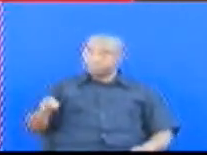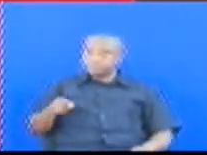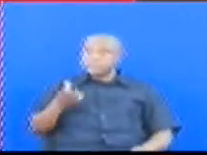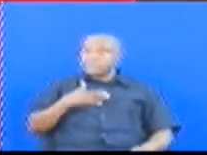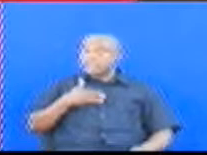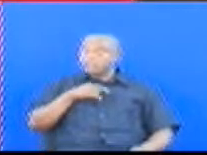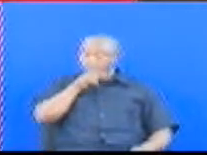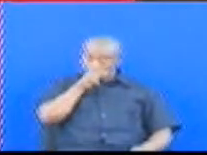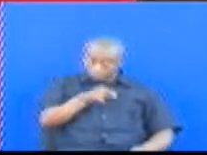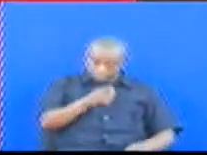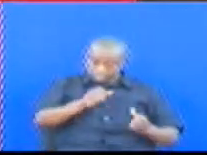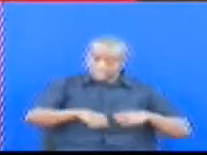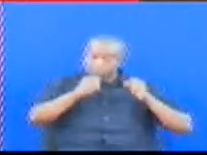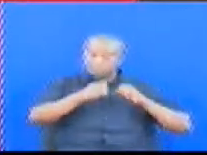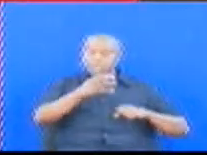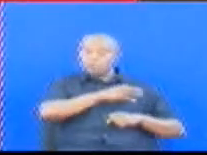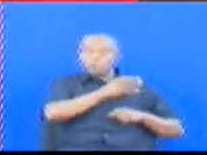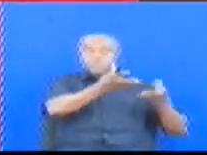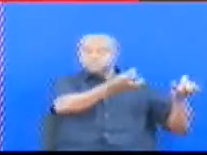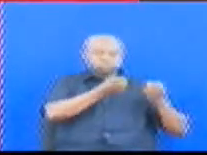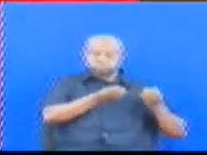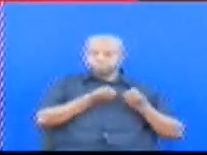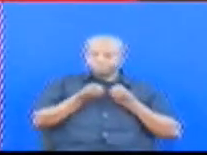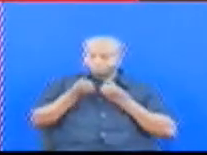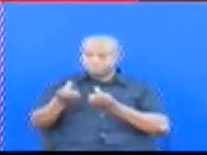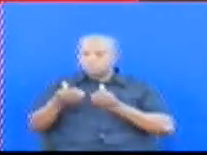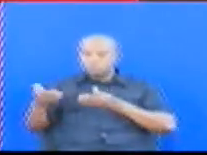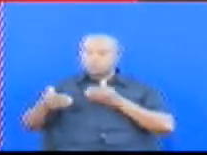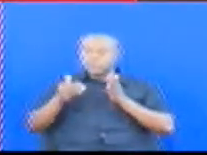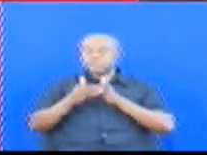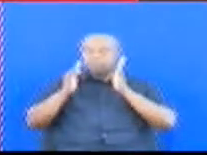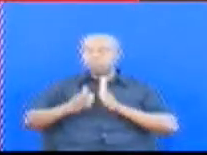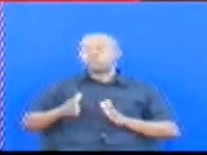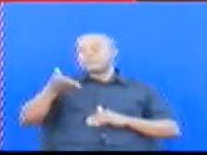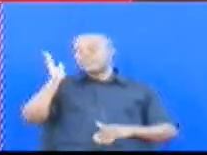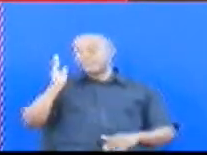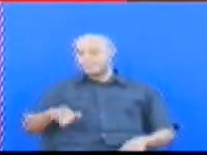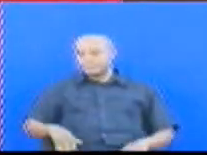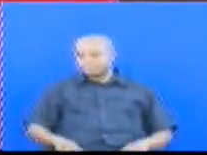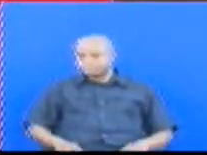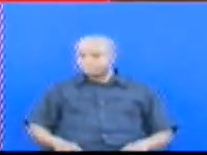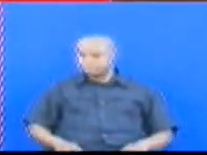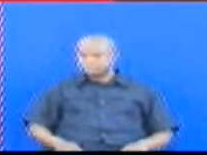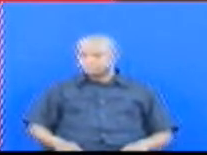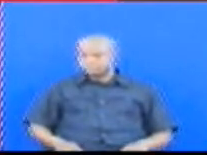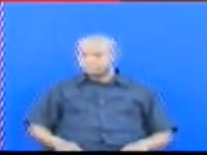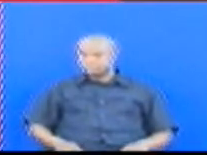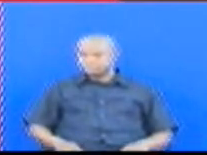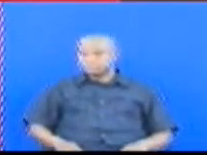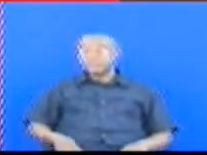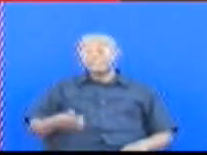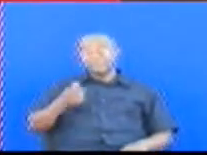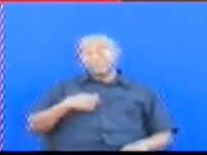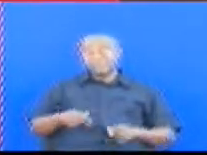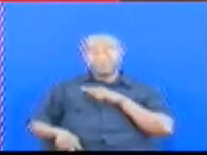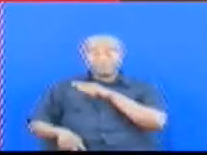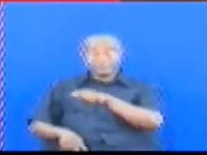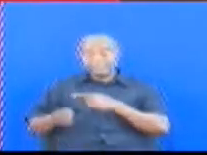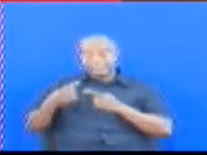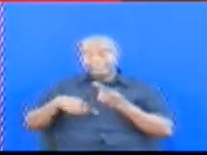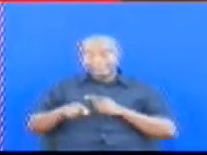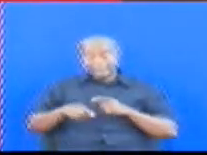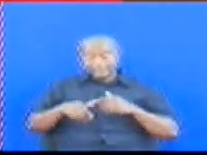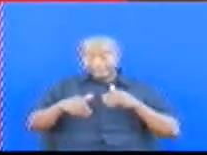waziri yaende kwa Chief Justice. Mheshimiwa Naibu Spika, wivu huo huo ninauendeleza katika bunge letu